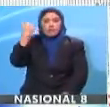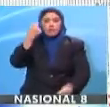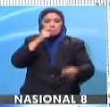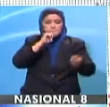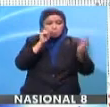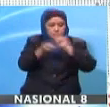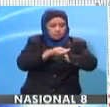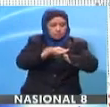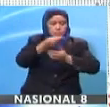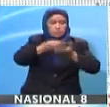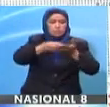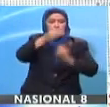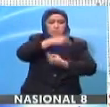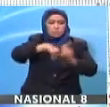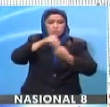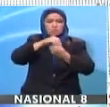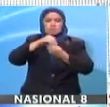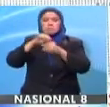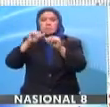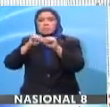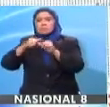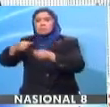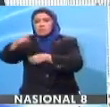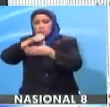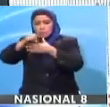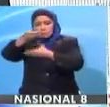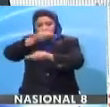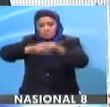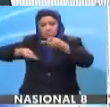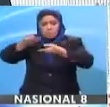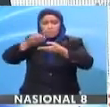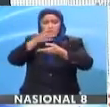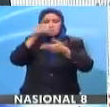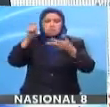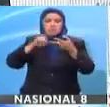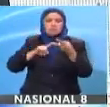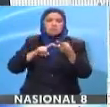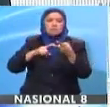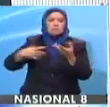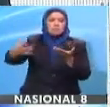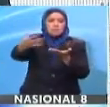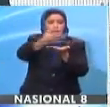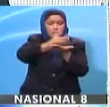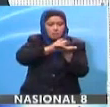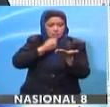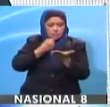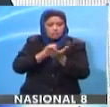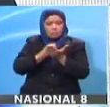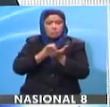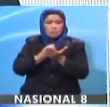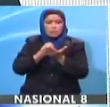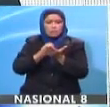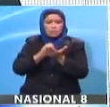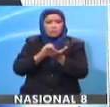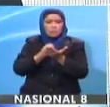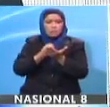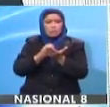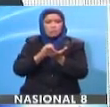seb capitalation sebagainya in ter of reven in ter of Inc